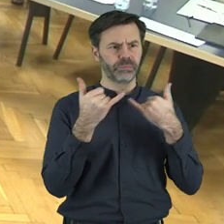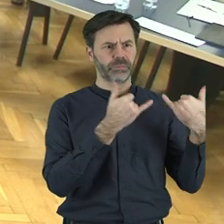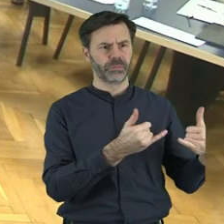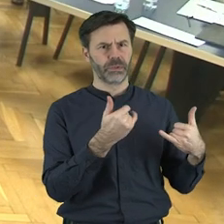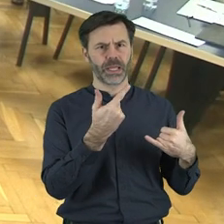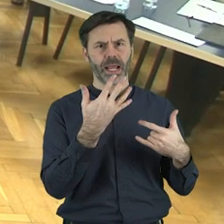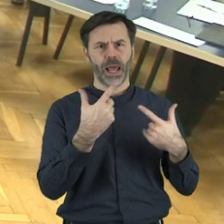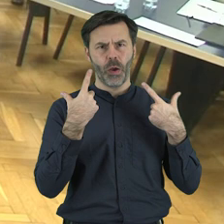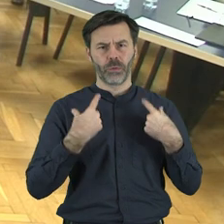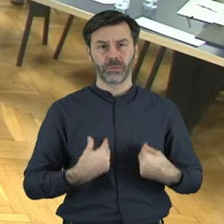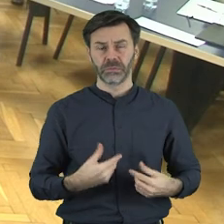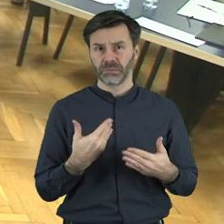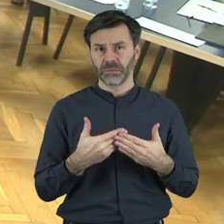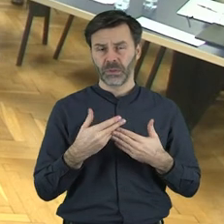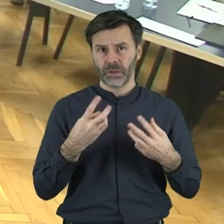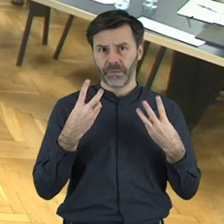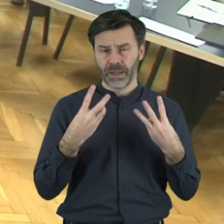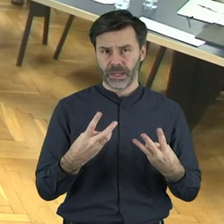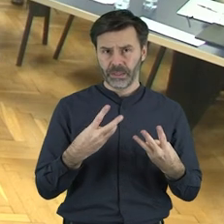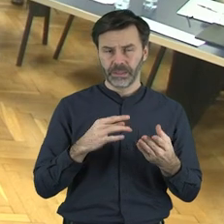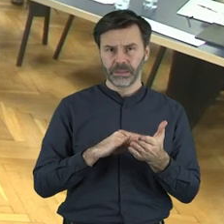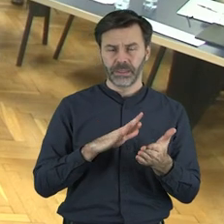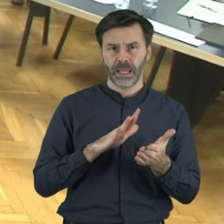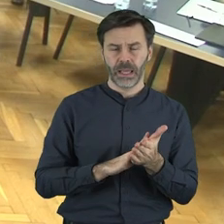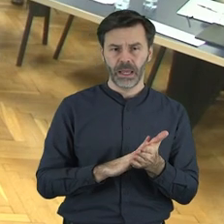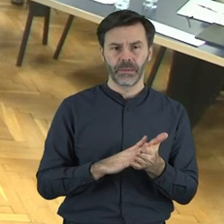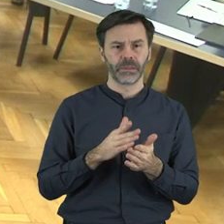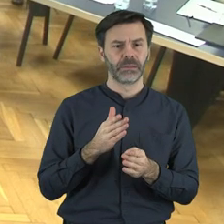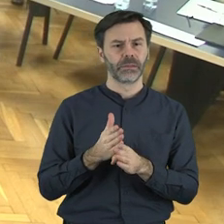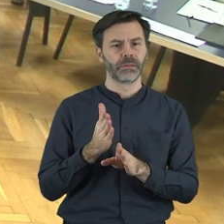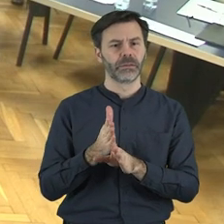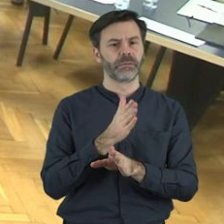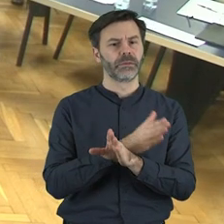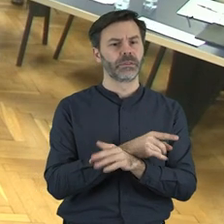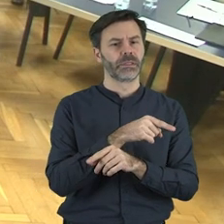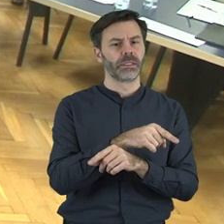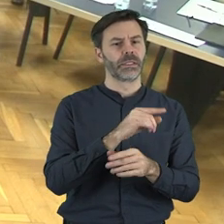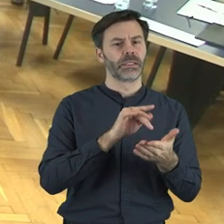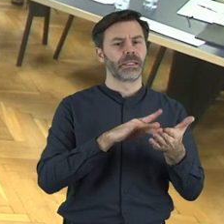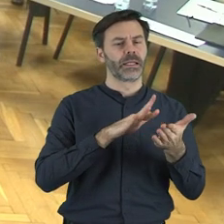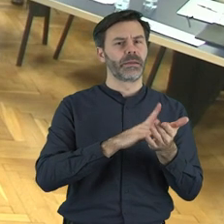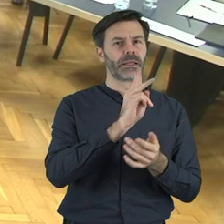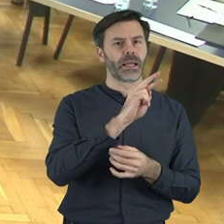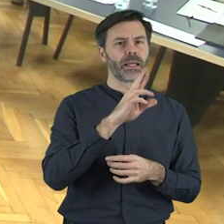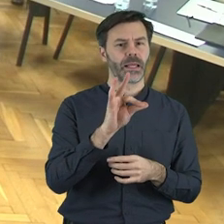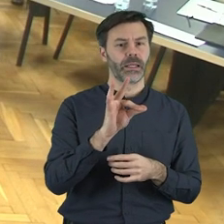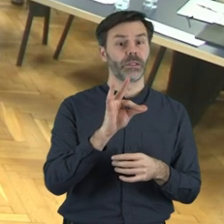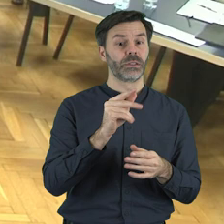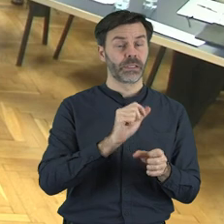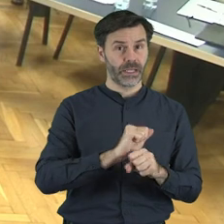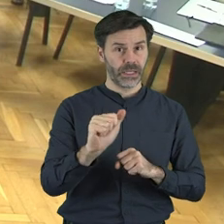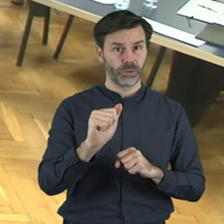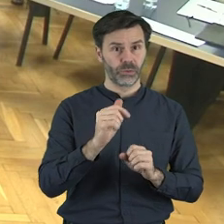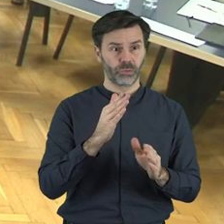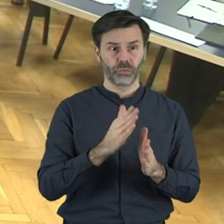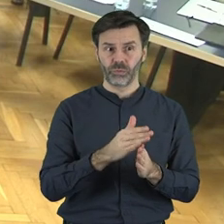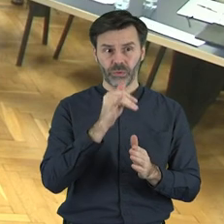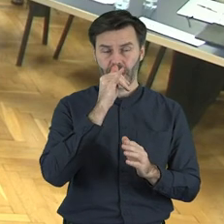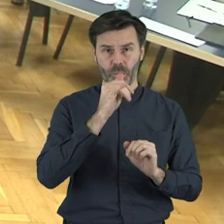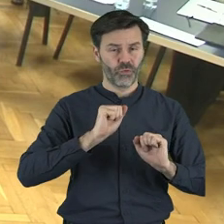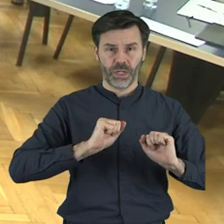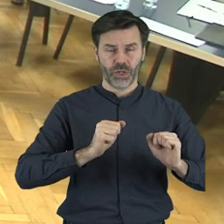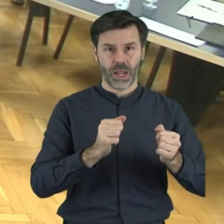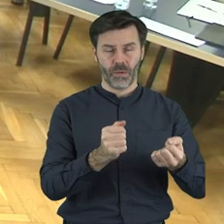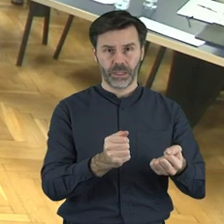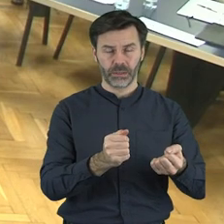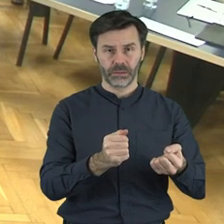wcześniej, gdy organizacja nie zostanie zarejestrowana w KRS, to nie istnieje. Nie ma możliwości działania, a tym samym nie ma możliwości podejmowania uchwały dokonania rozszerzenia